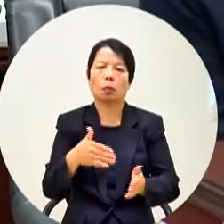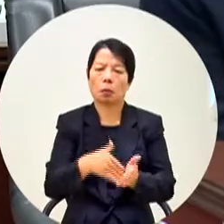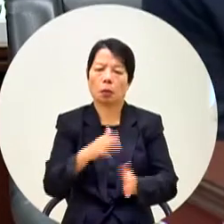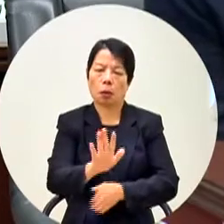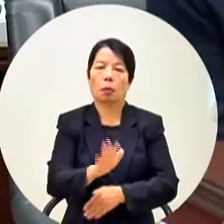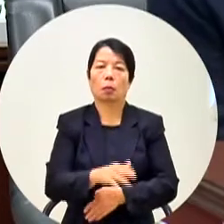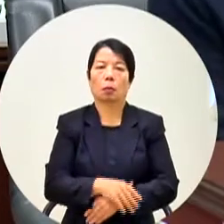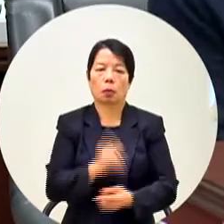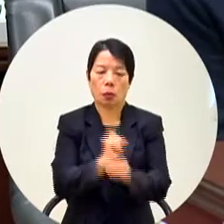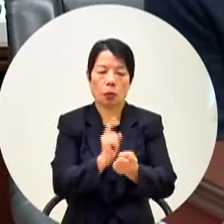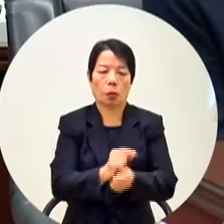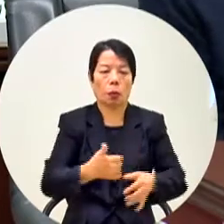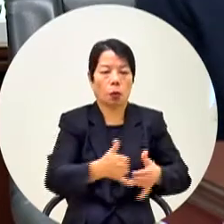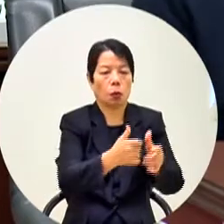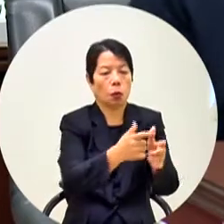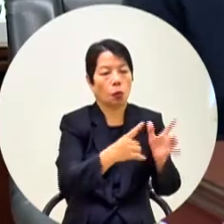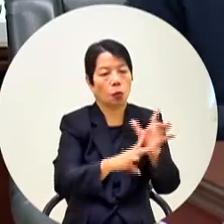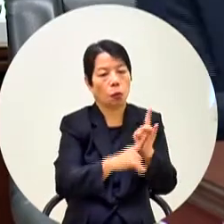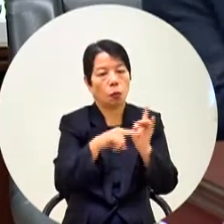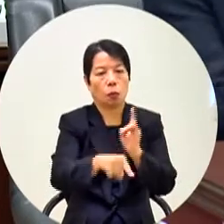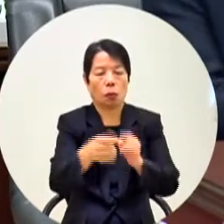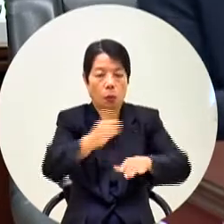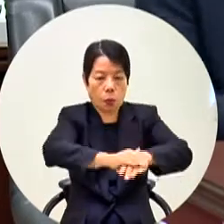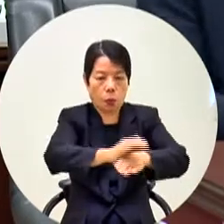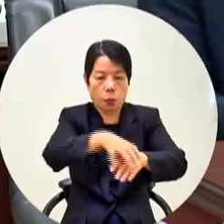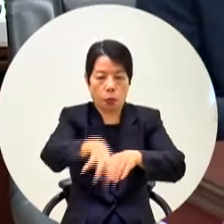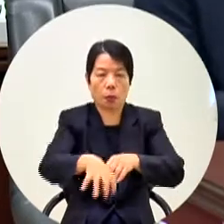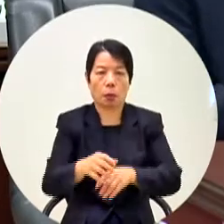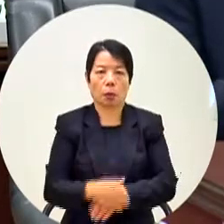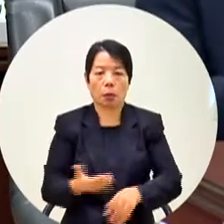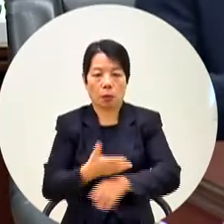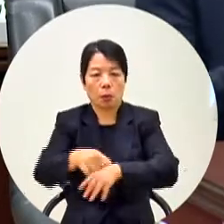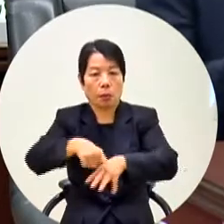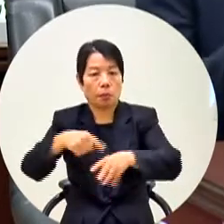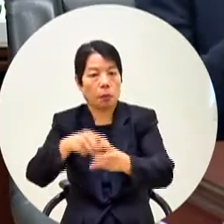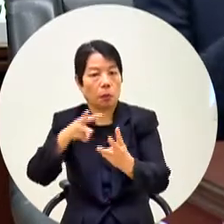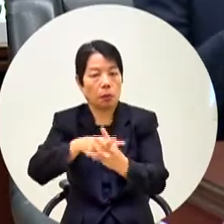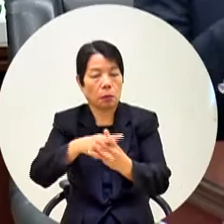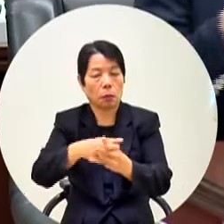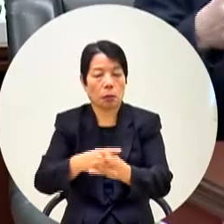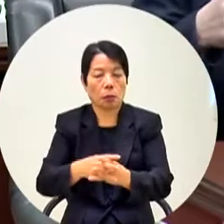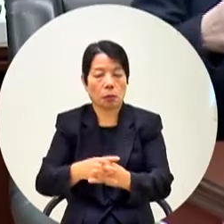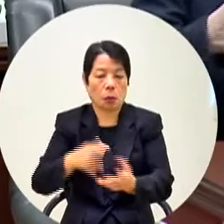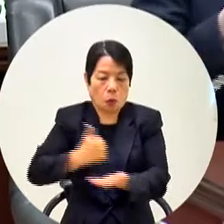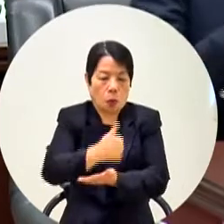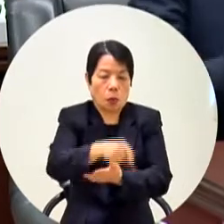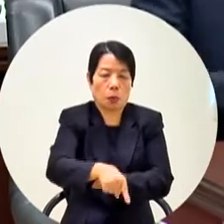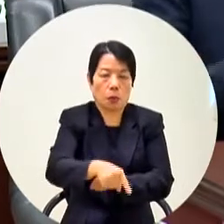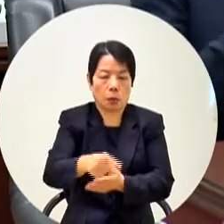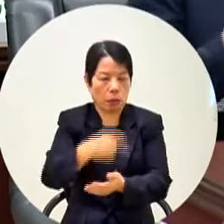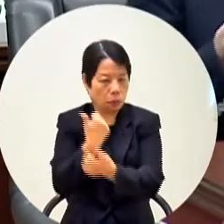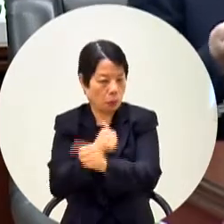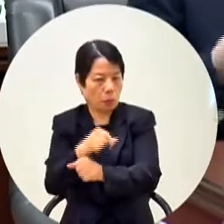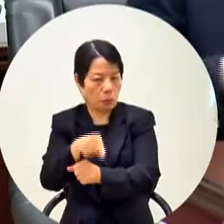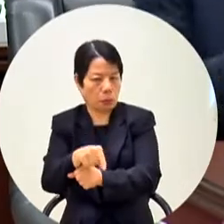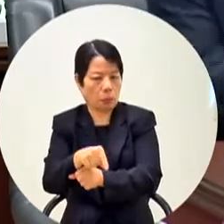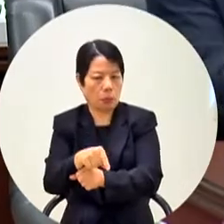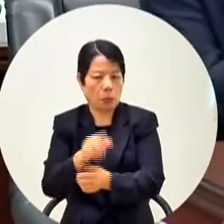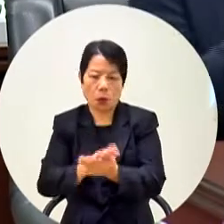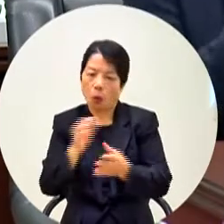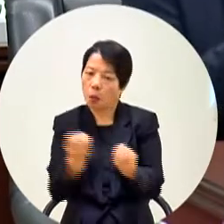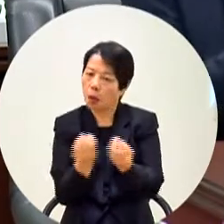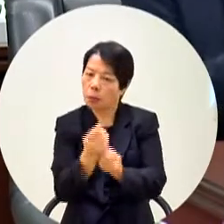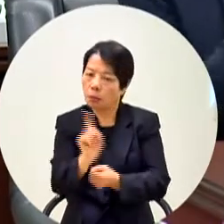路德掩埋场，你无爱予本州焚化炉入，你爱考虑效果，